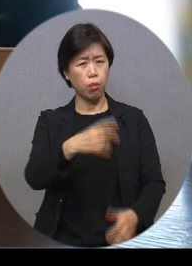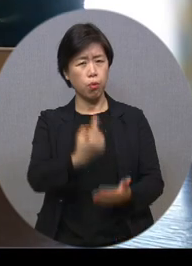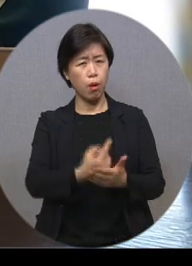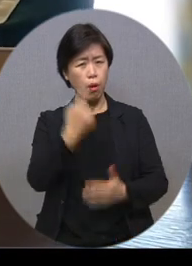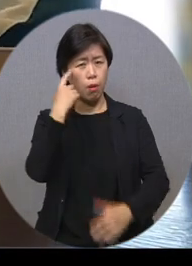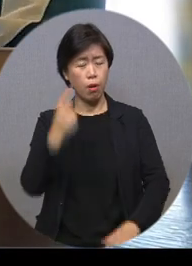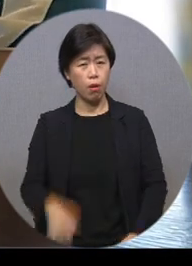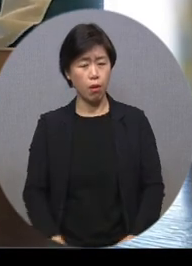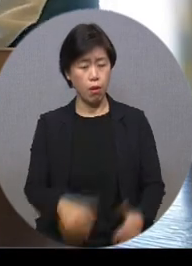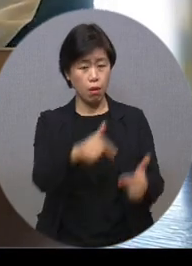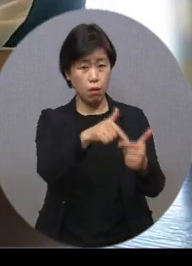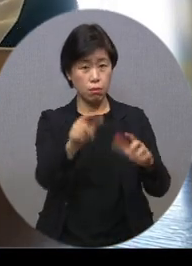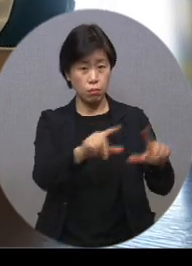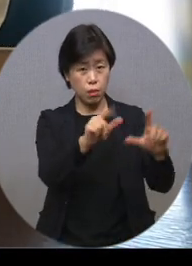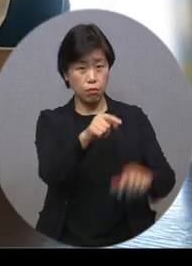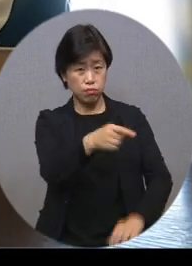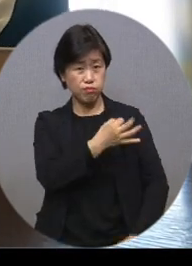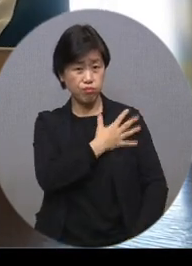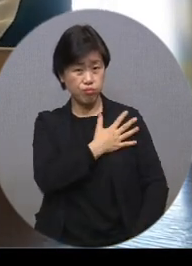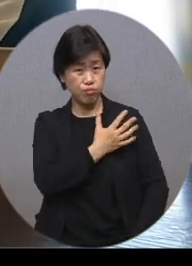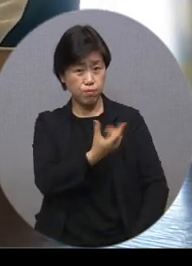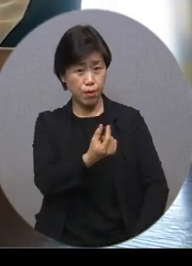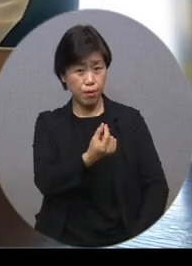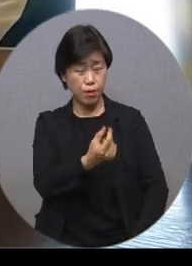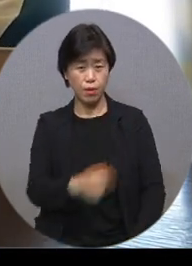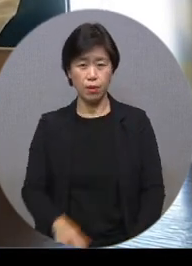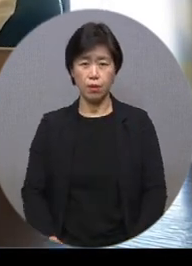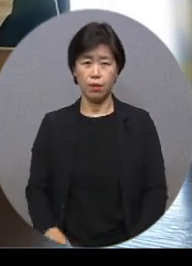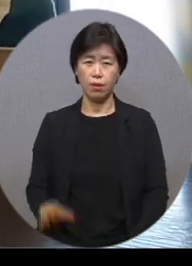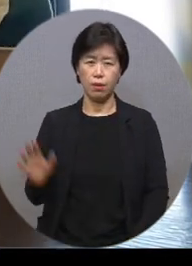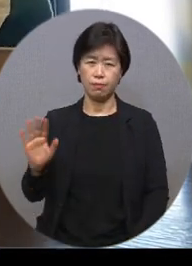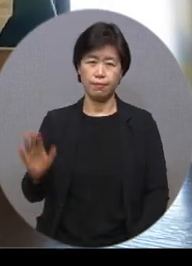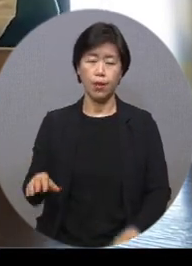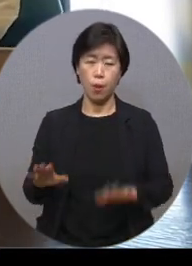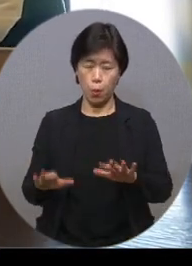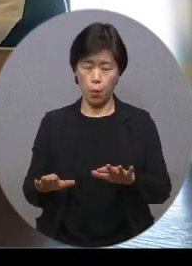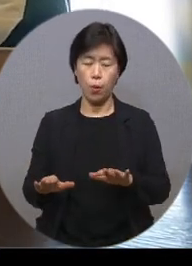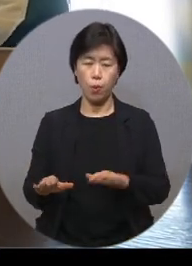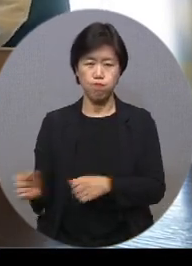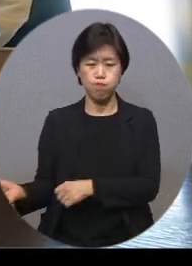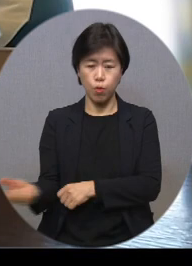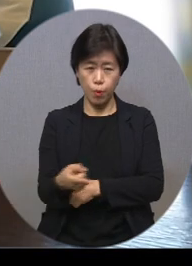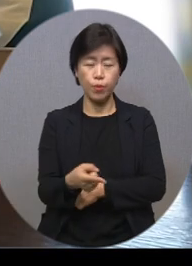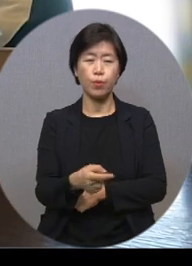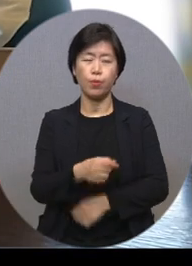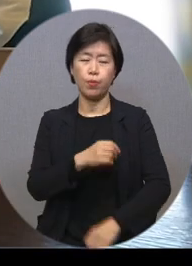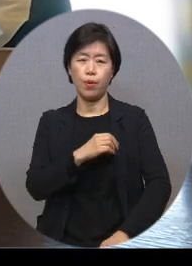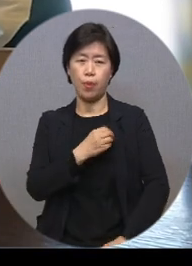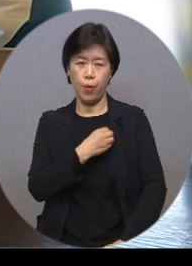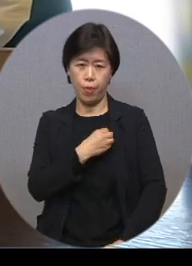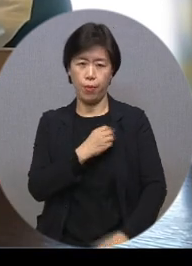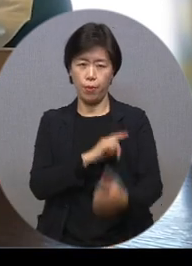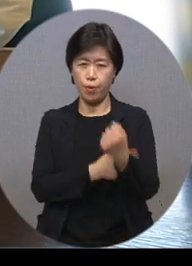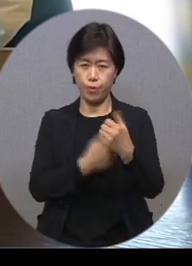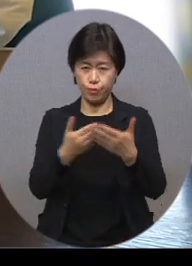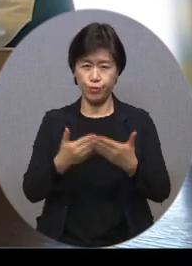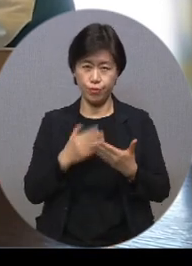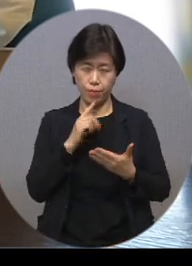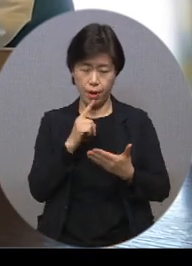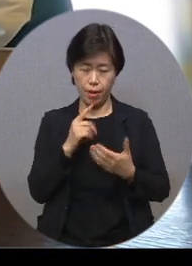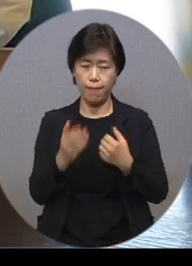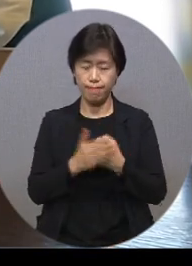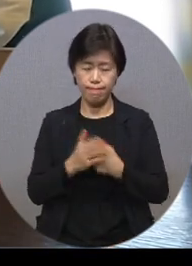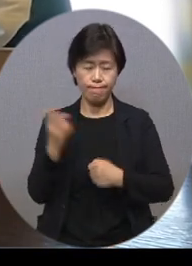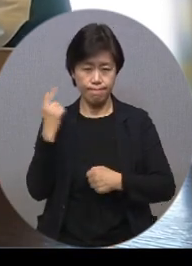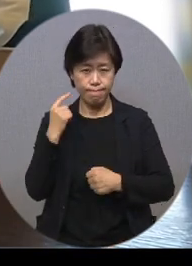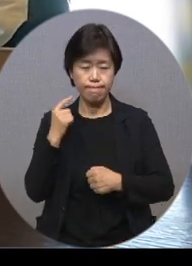응? 강남 나 부자 아니야? 아니요. 그걸 부양권 준다 그래가지고 한번 열심히 해보려고. 진짜로?